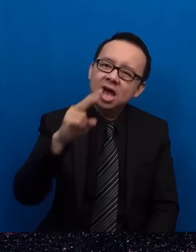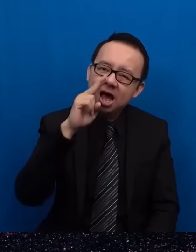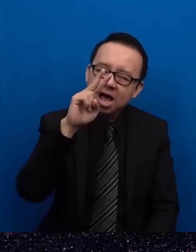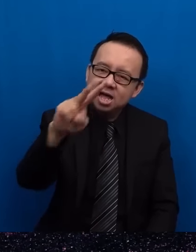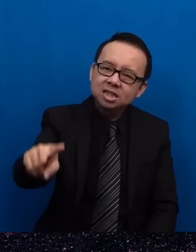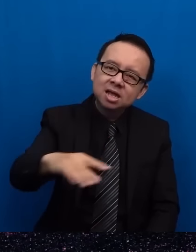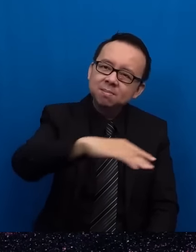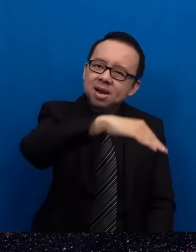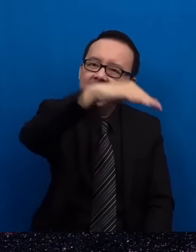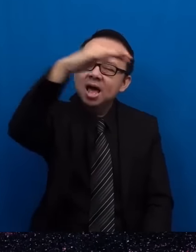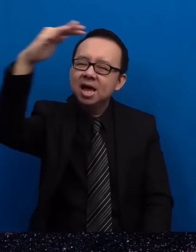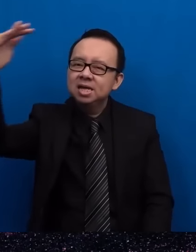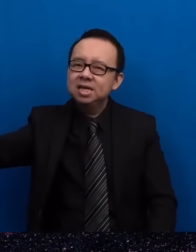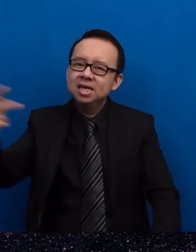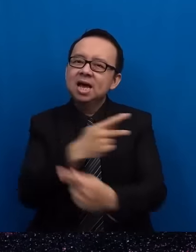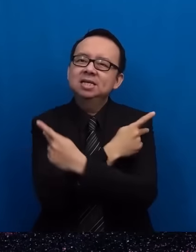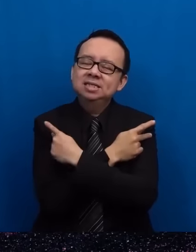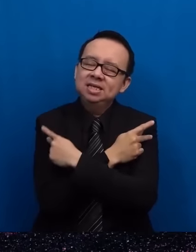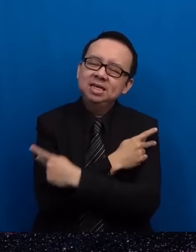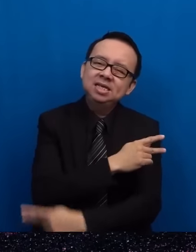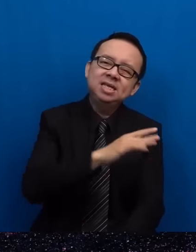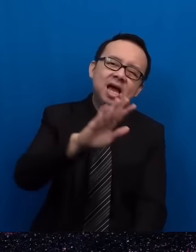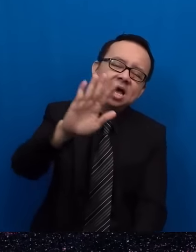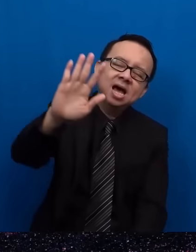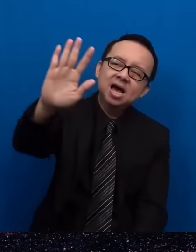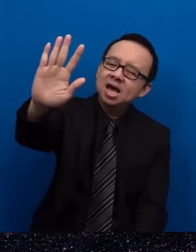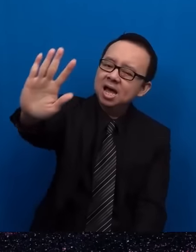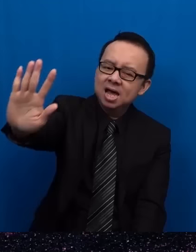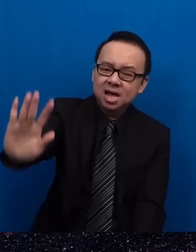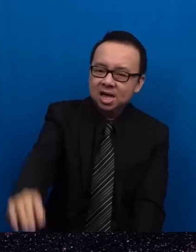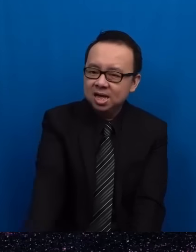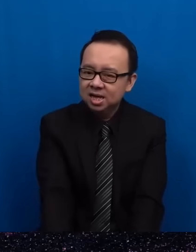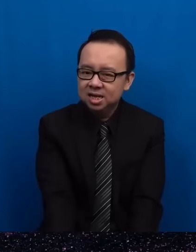kau melihat pelangi kasih-Nya.